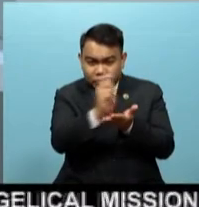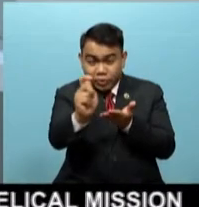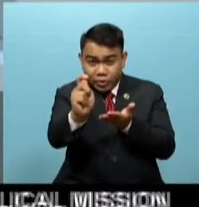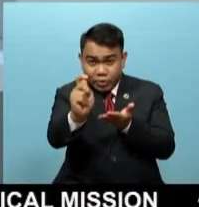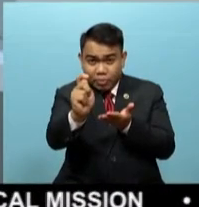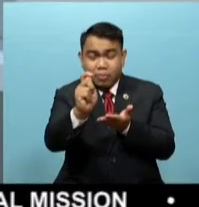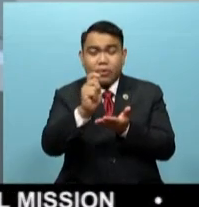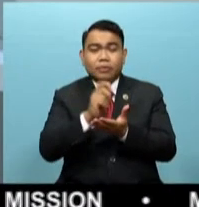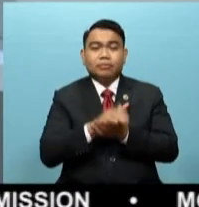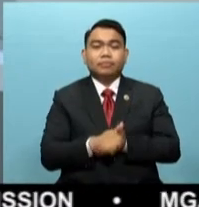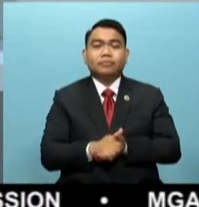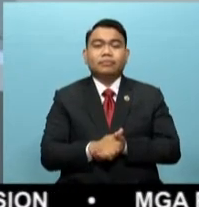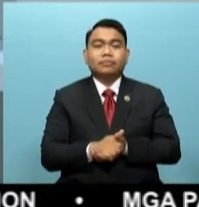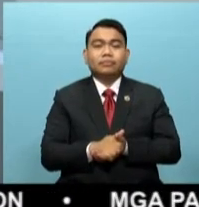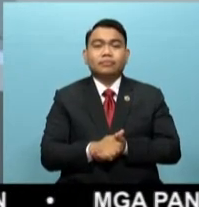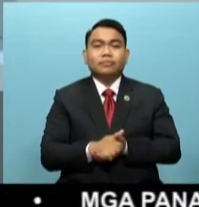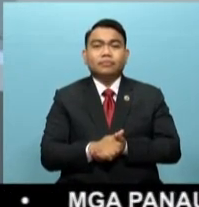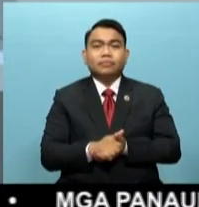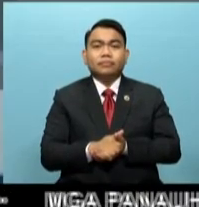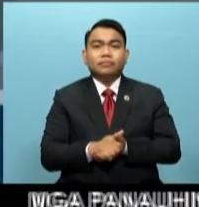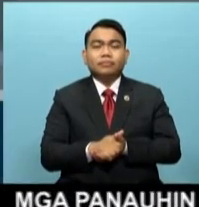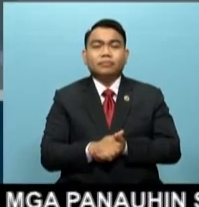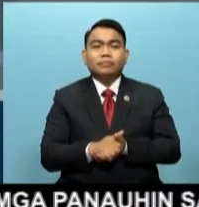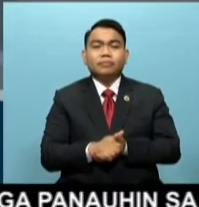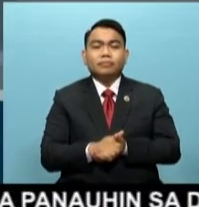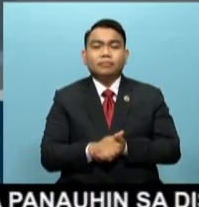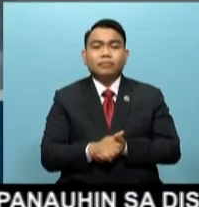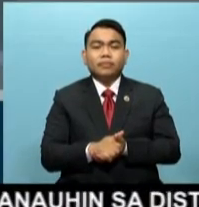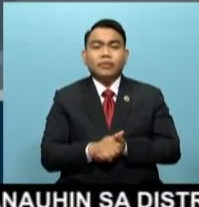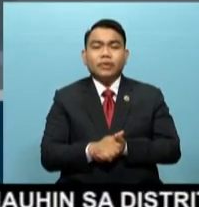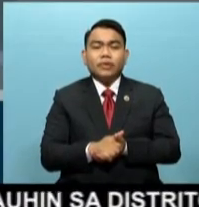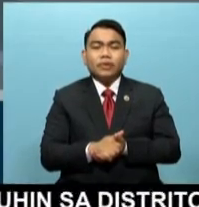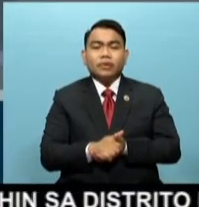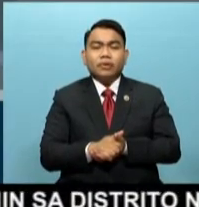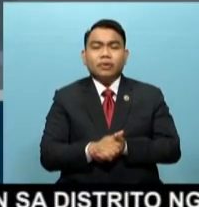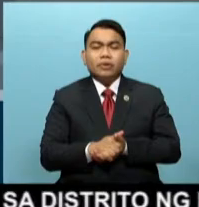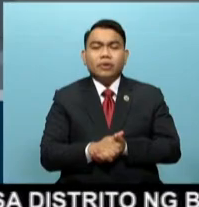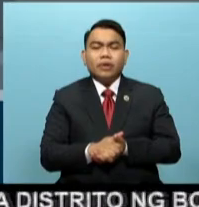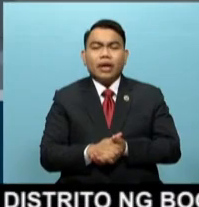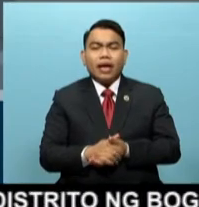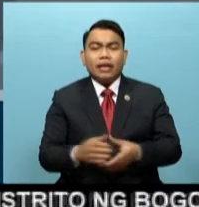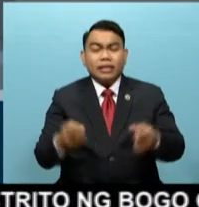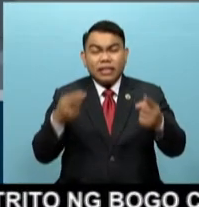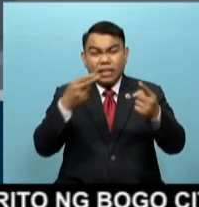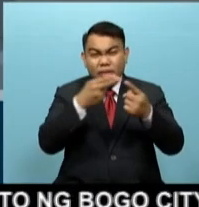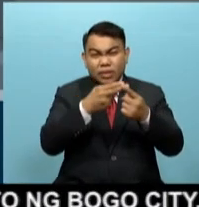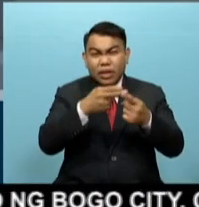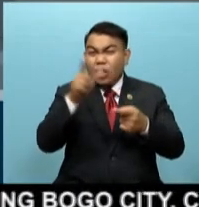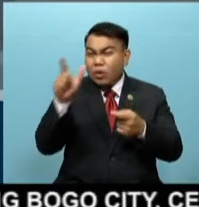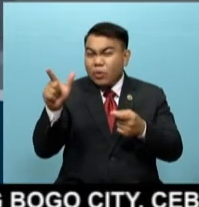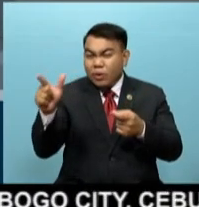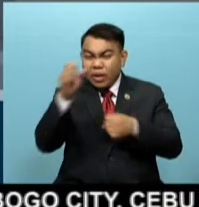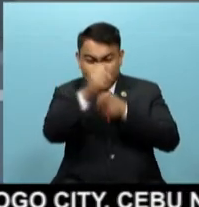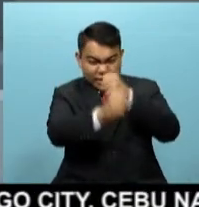aluwas na yun sa Bible. Mga 20 years at umig na ako,